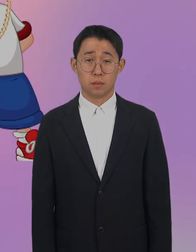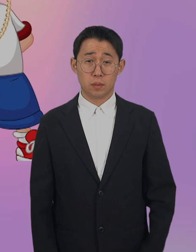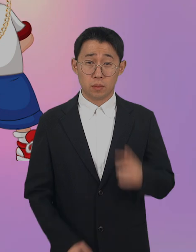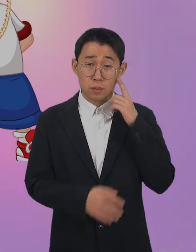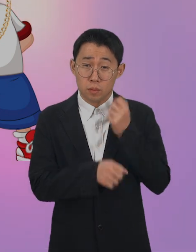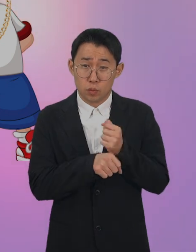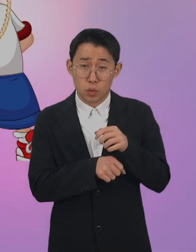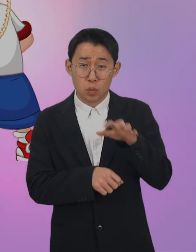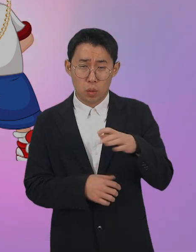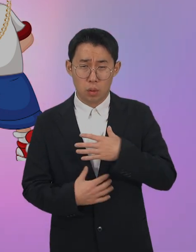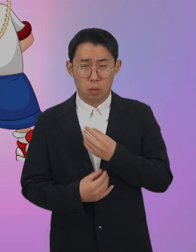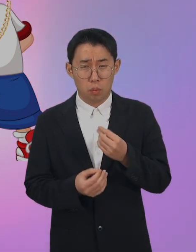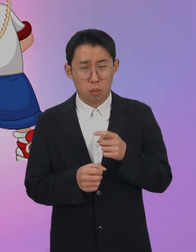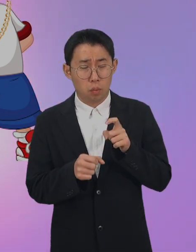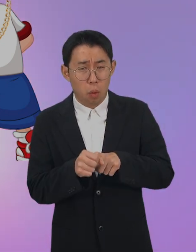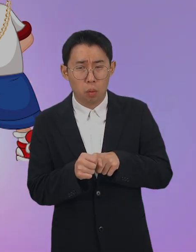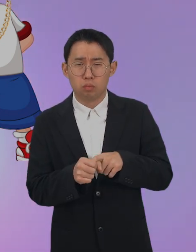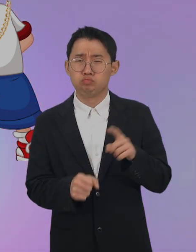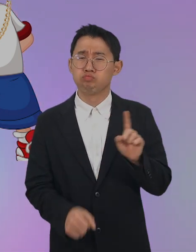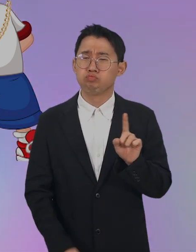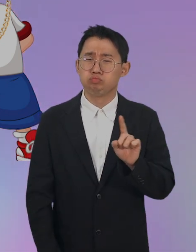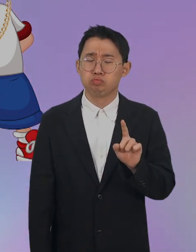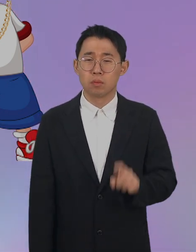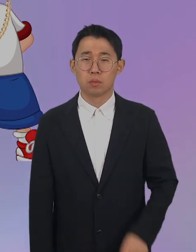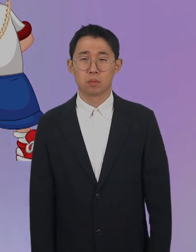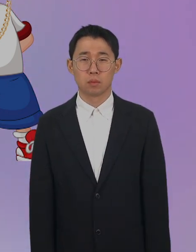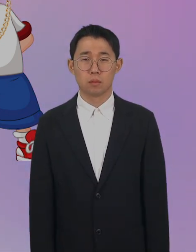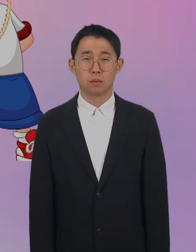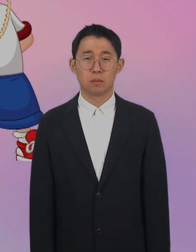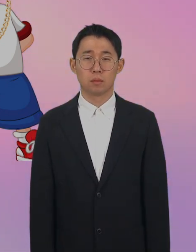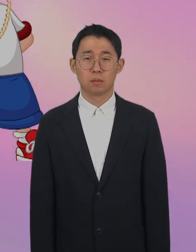실험실 안전을 위해 필요한 거는 뭘까요?